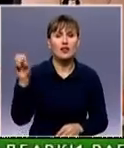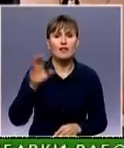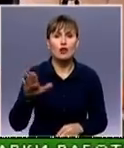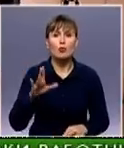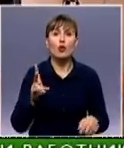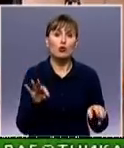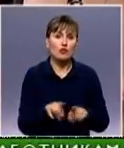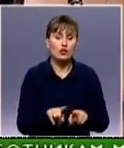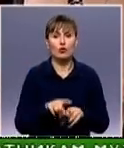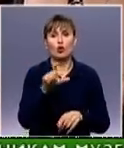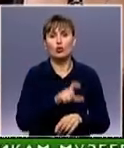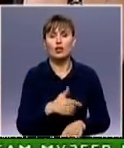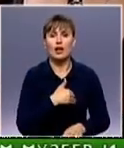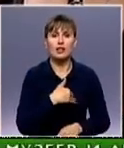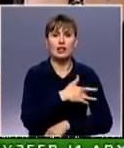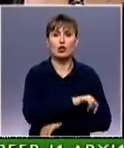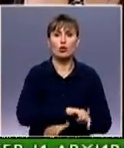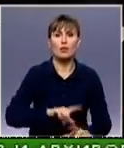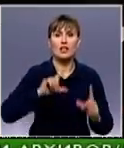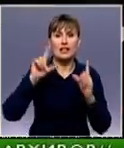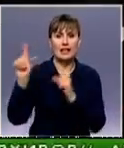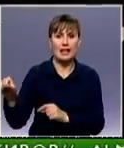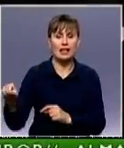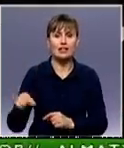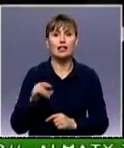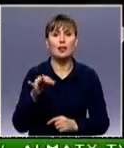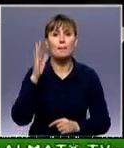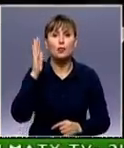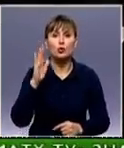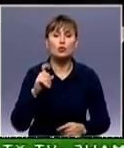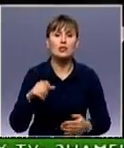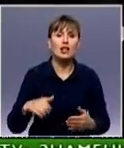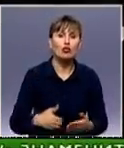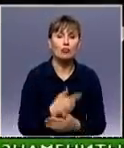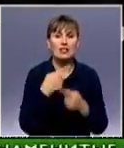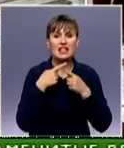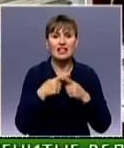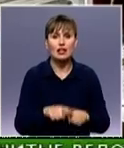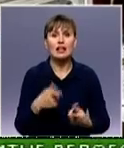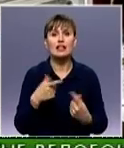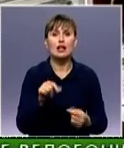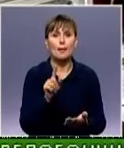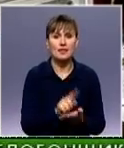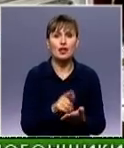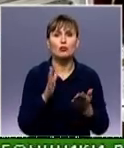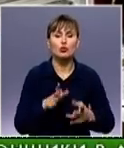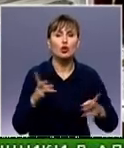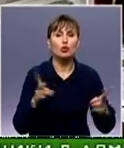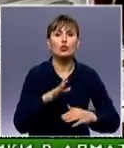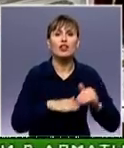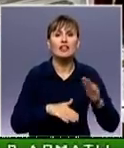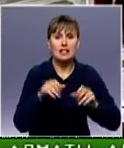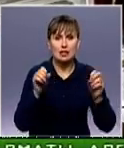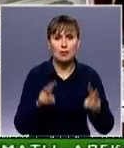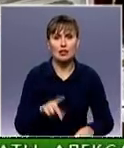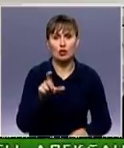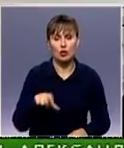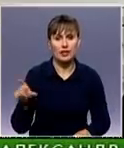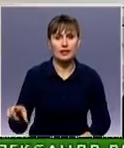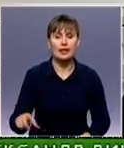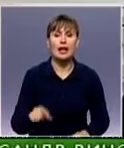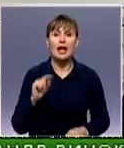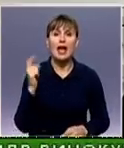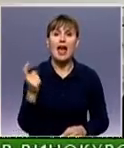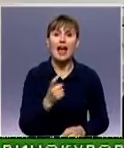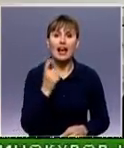сейчас выделяется на технические и энергетические направления. Ну а будущее за новыми технологиями, где обязательно будут нужны квалифицированные сотрудники.